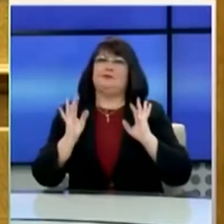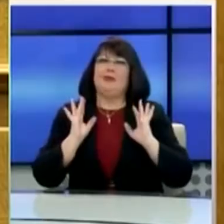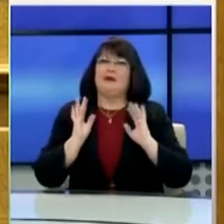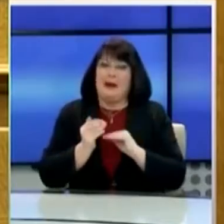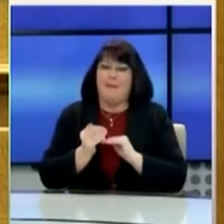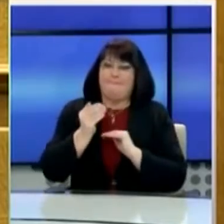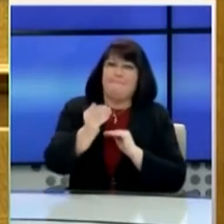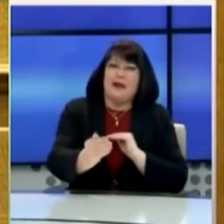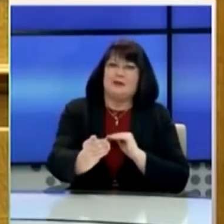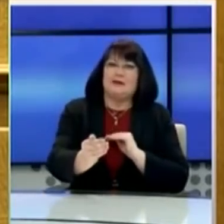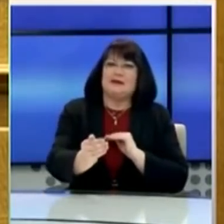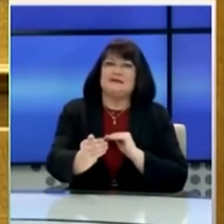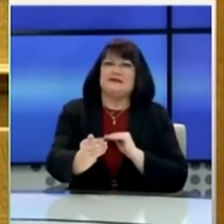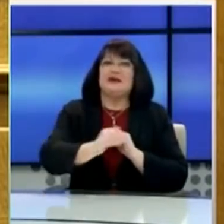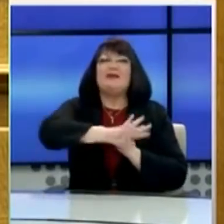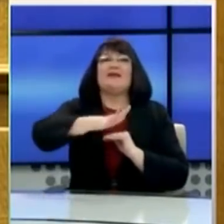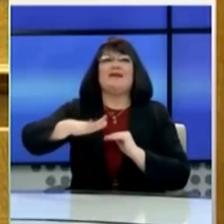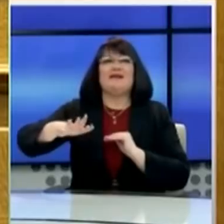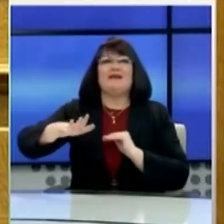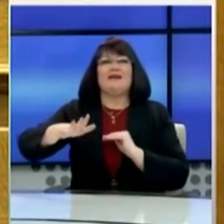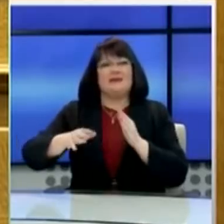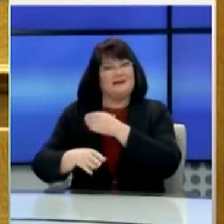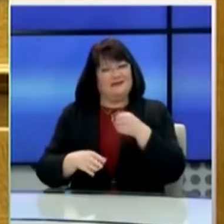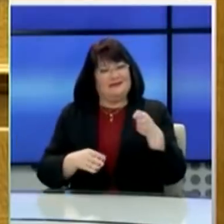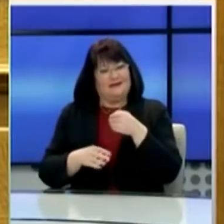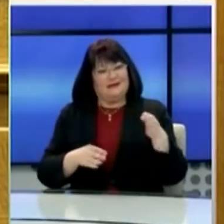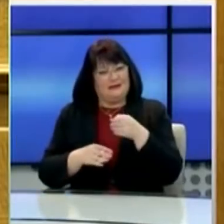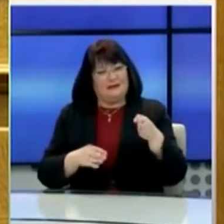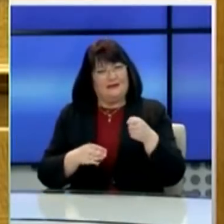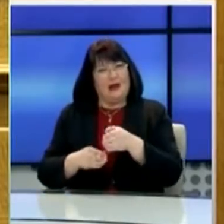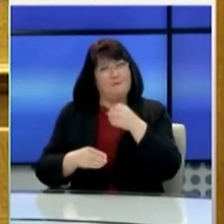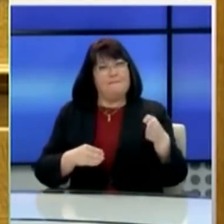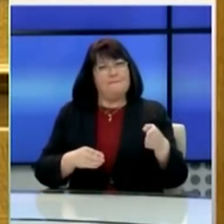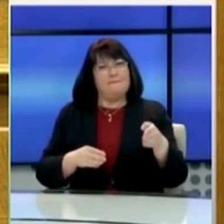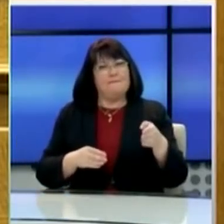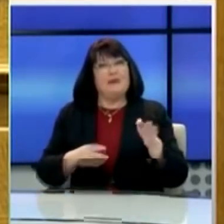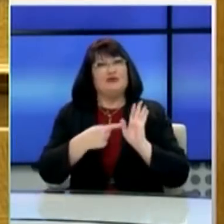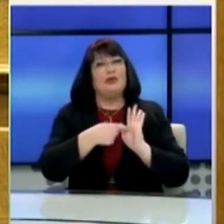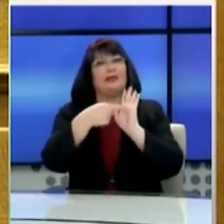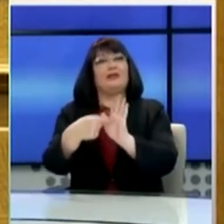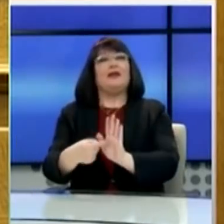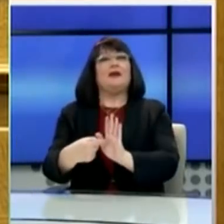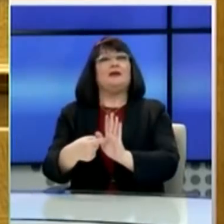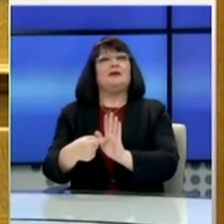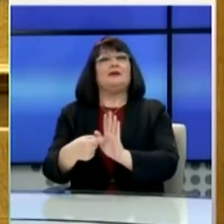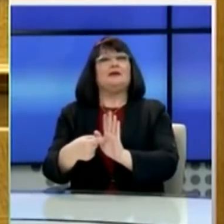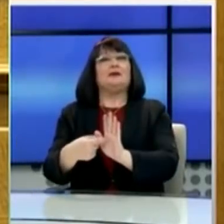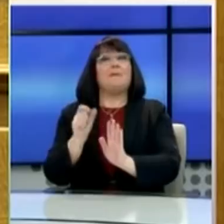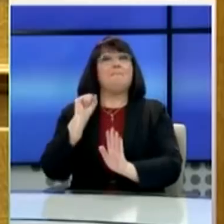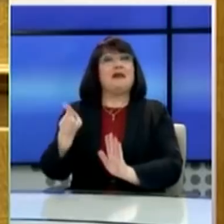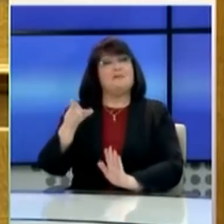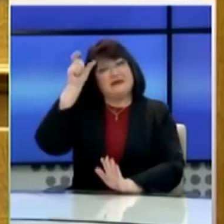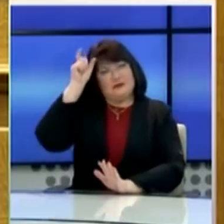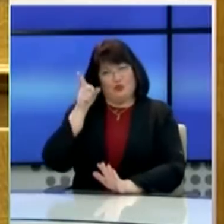Και η επέκταση των υδάτων προς δυσμάς στέλνει αναπόφευκτα και ένα μήνυμα προς